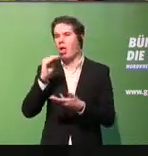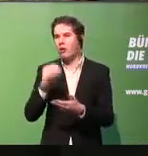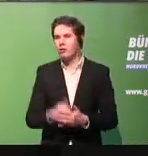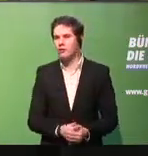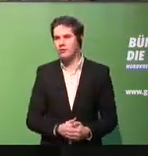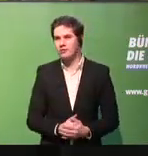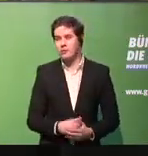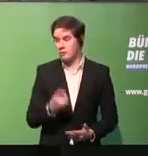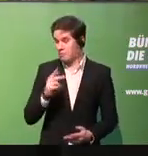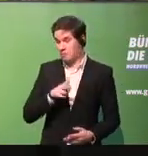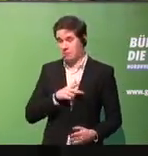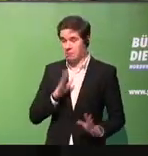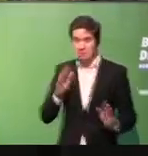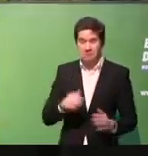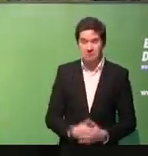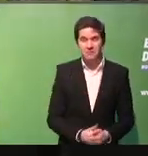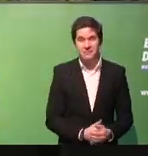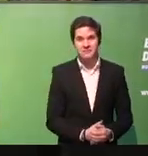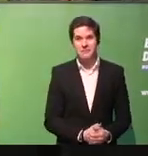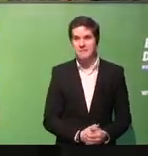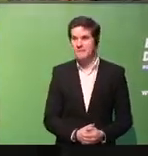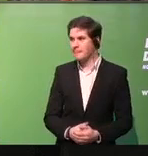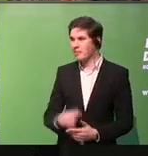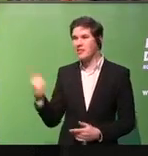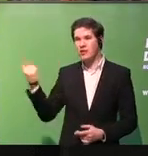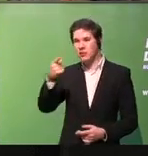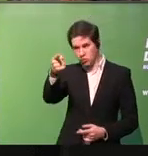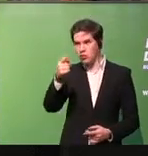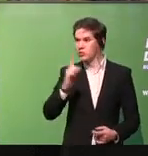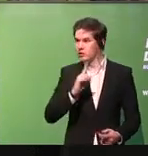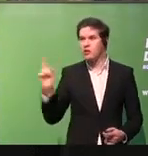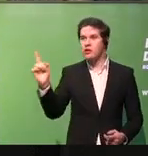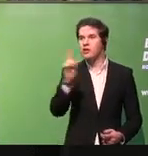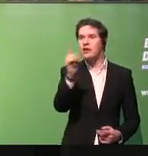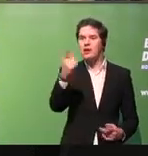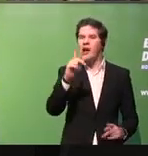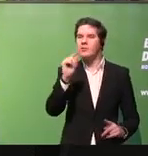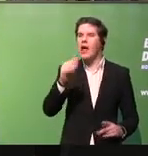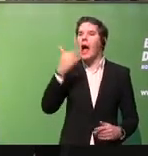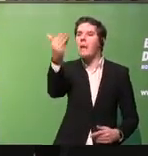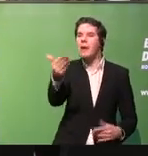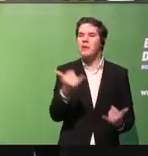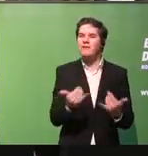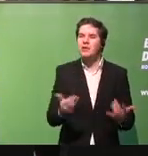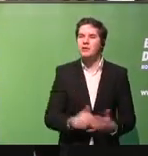So, Arndt, hattest du auch gesagt, wo die Dose endet, also wo sie wieder abgegeben werden soll?